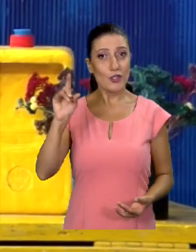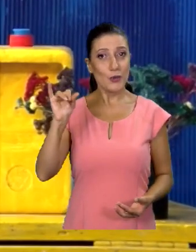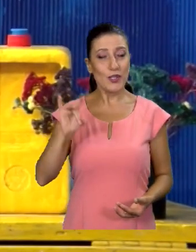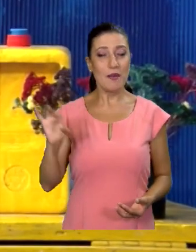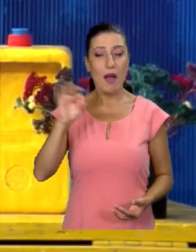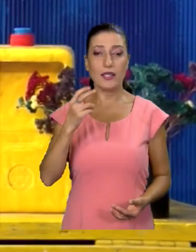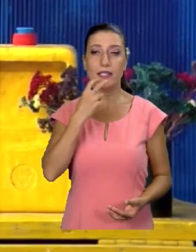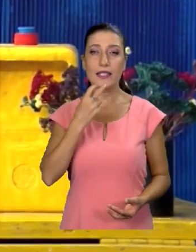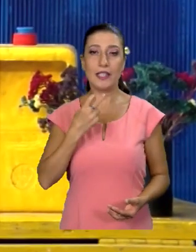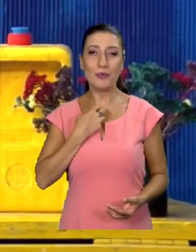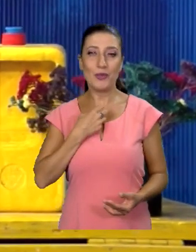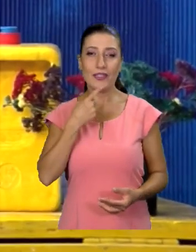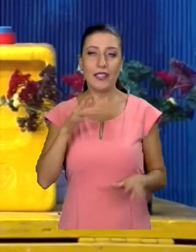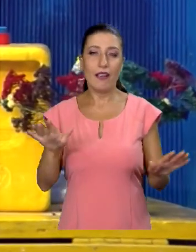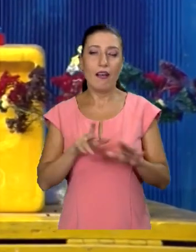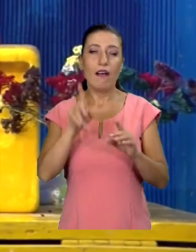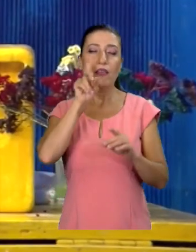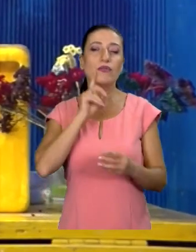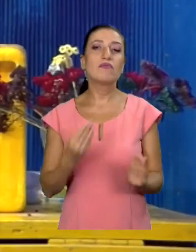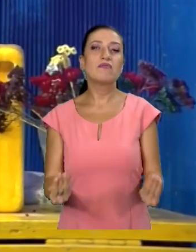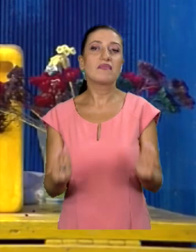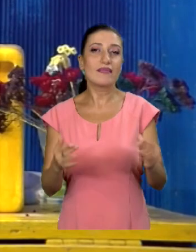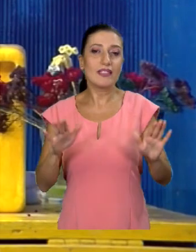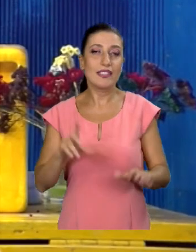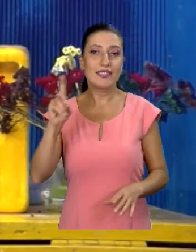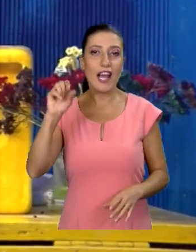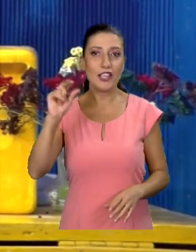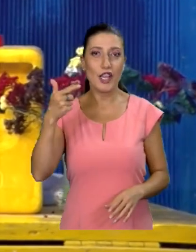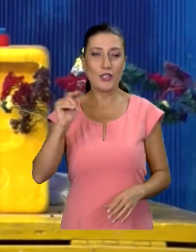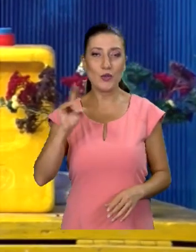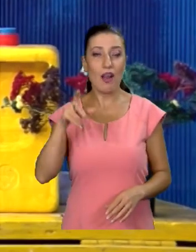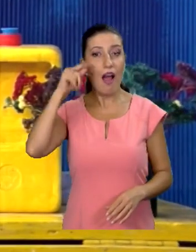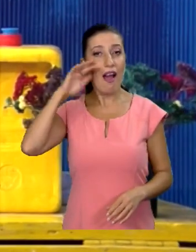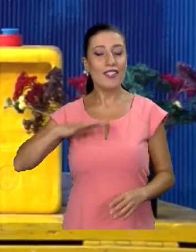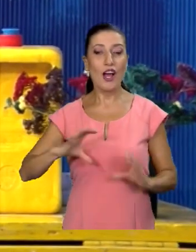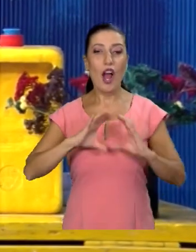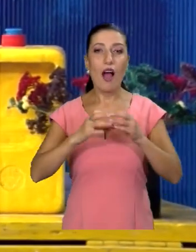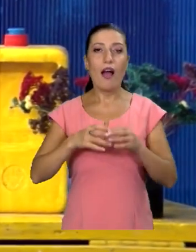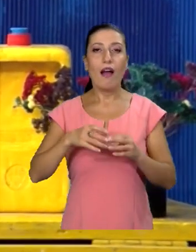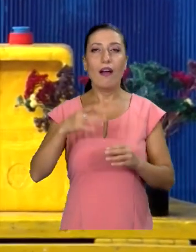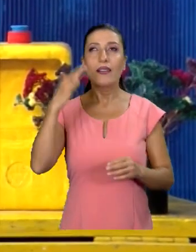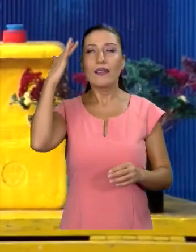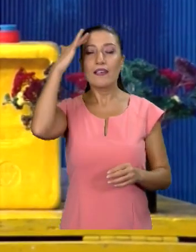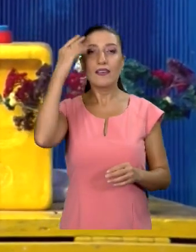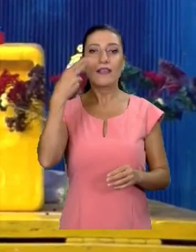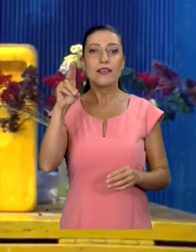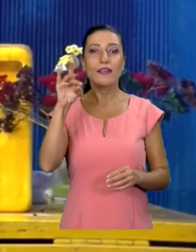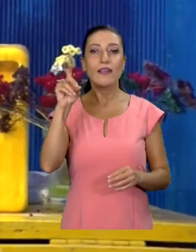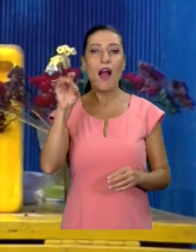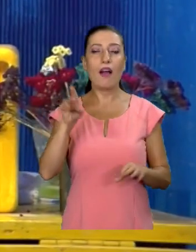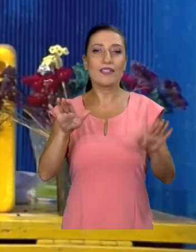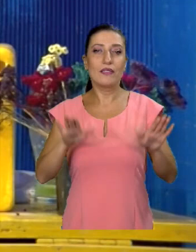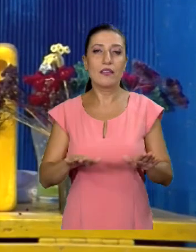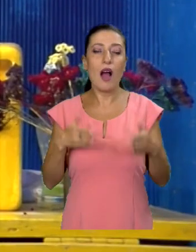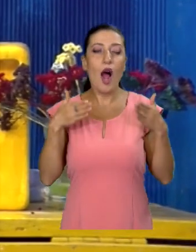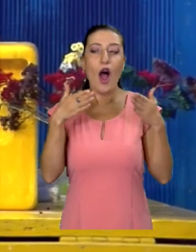մուլտֆիլմը չքնաղ տեղ է Զանգեզուրը, բայց ասեմ նաև, որ մեր Հայաստան աշխարհը դրախտավայր է և նրա ամեն անկյունն է